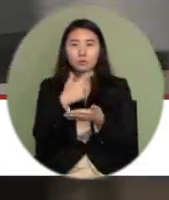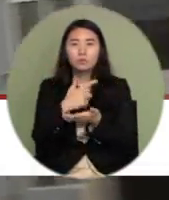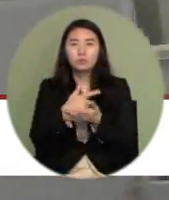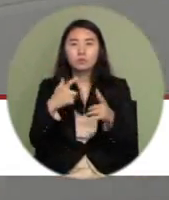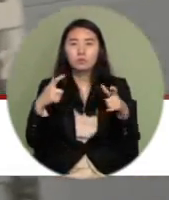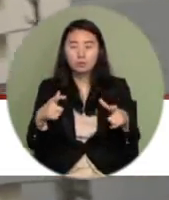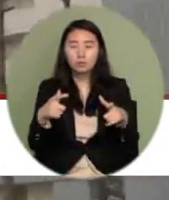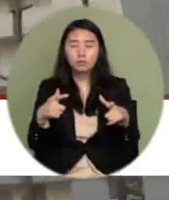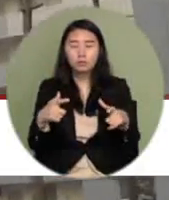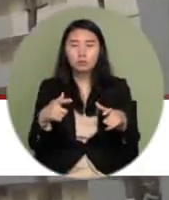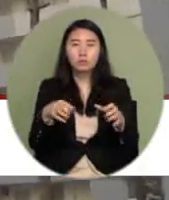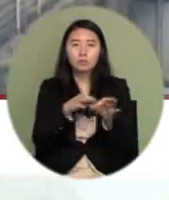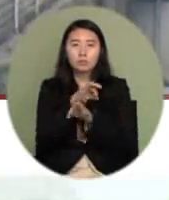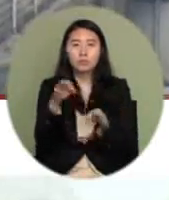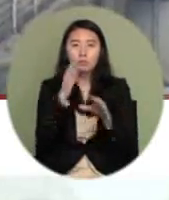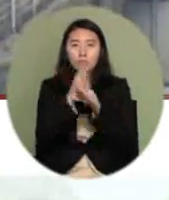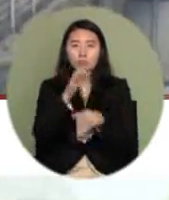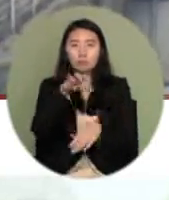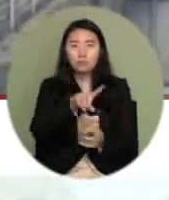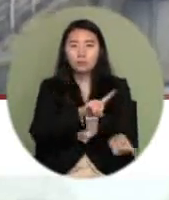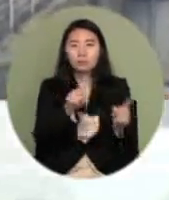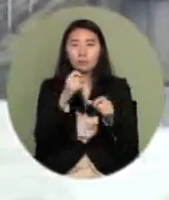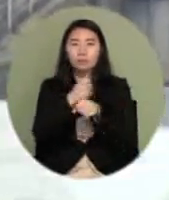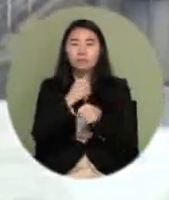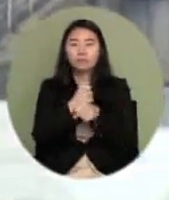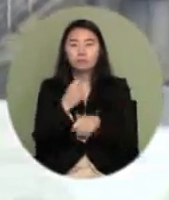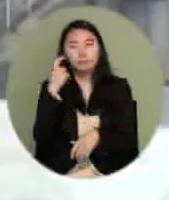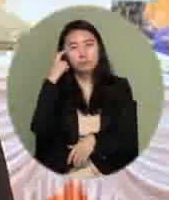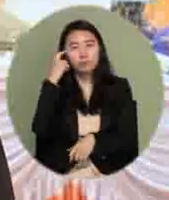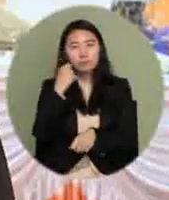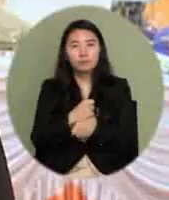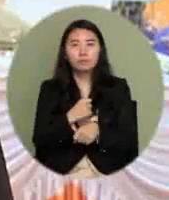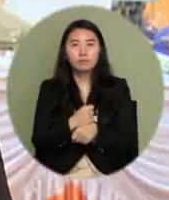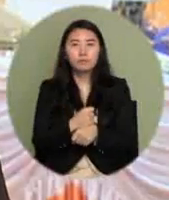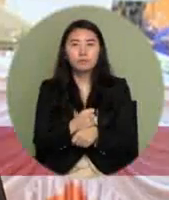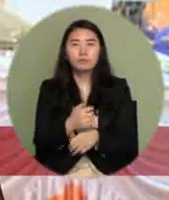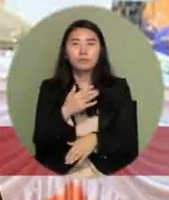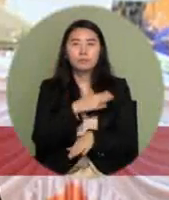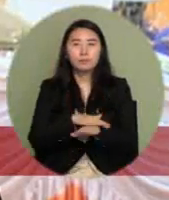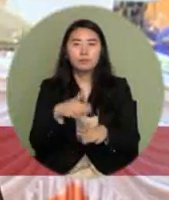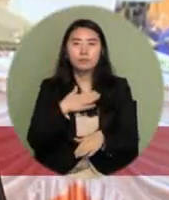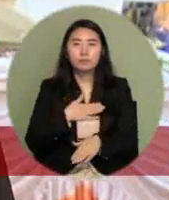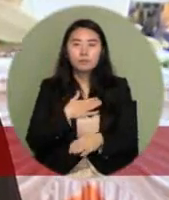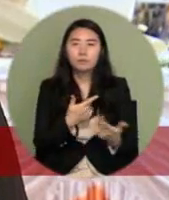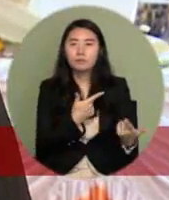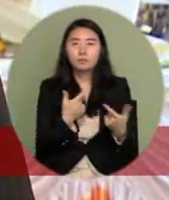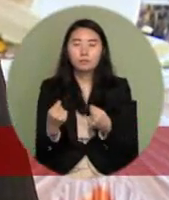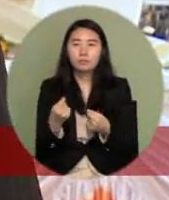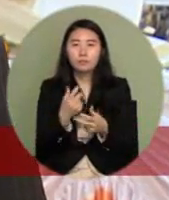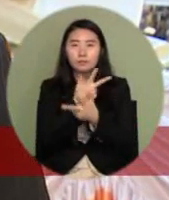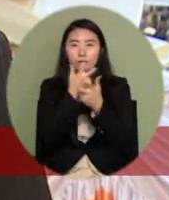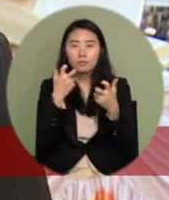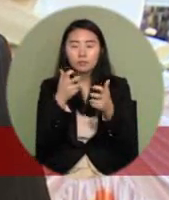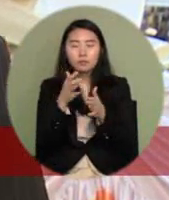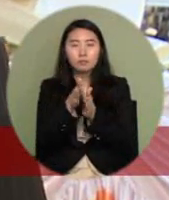노원구를 동북권 경제중심지로 탈바꿈시킨다는 구상입니다. 잘 아시겠지만 노원이